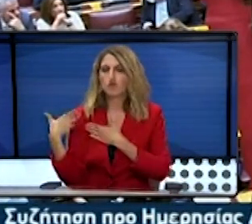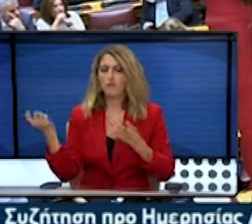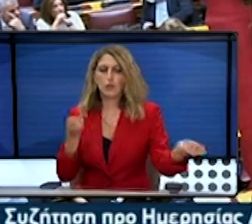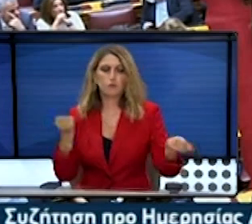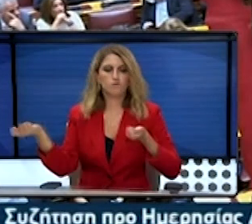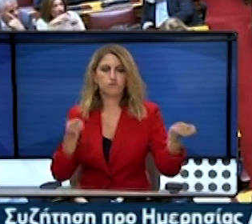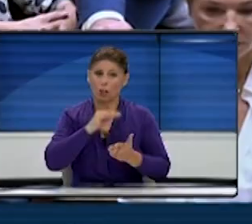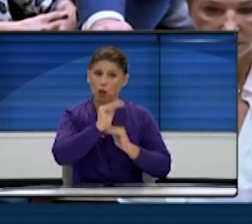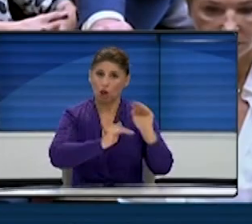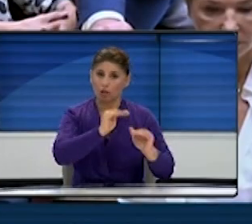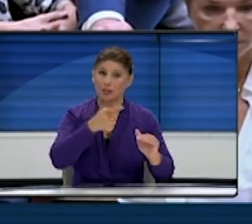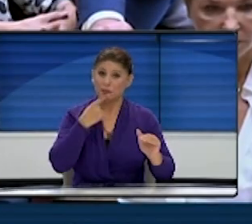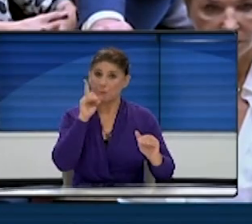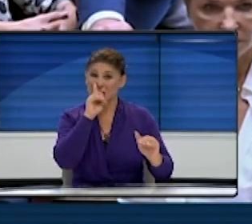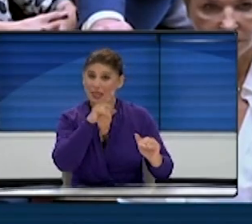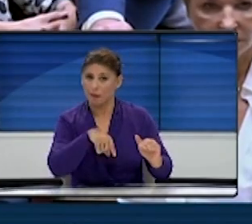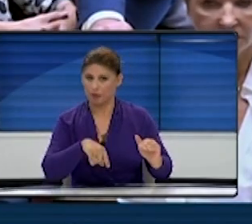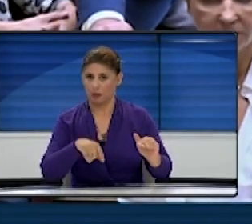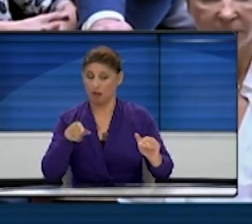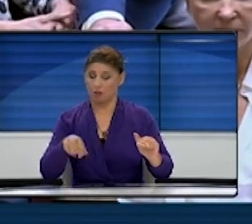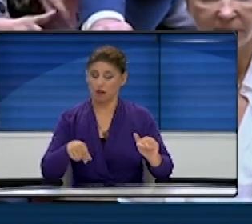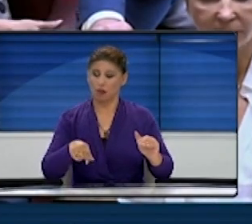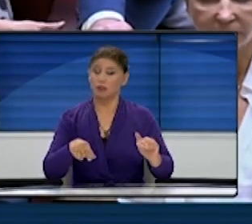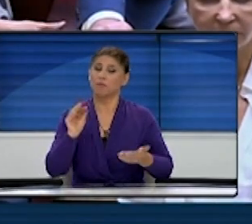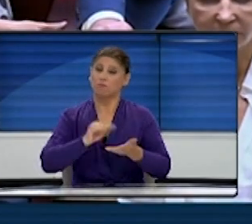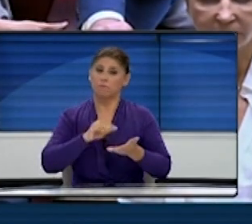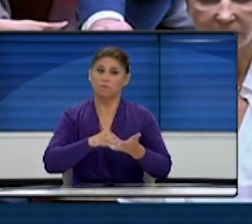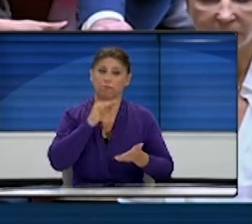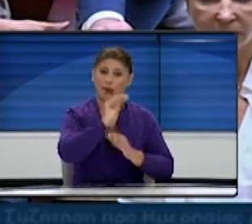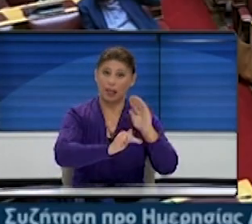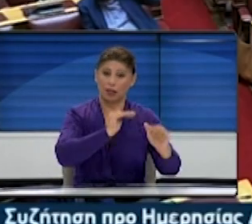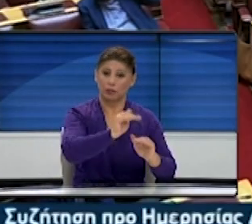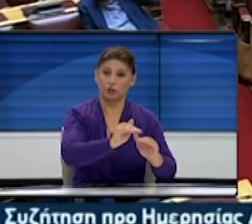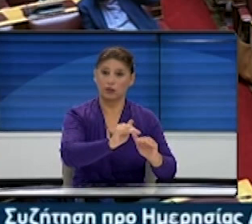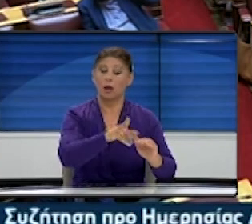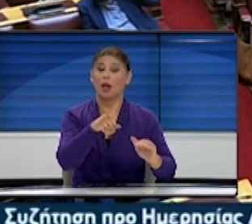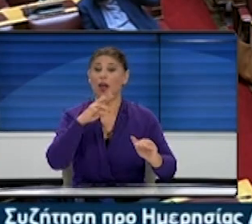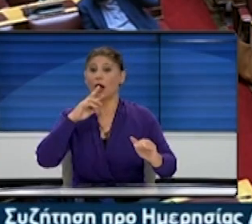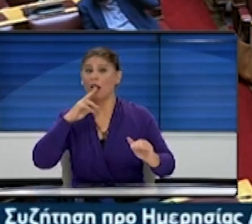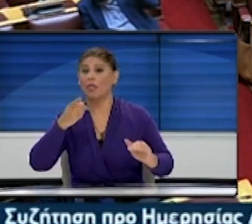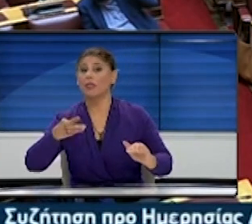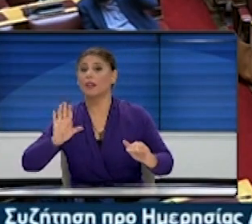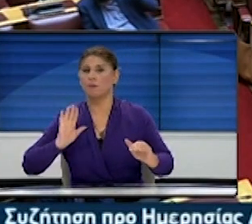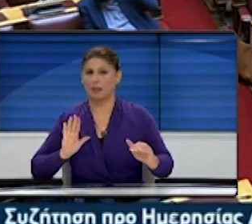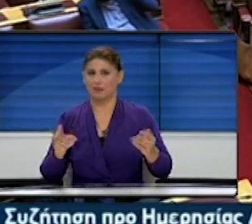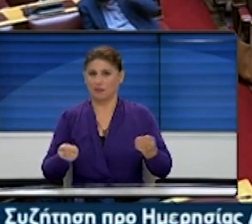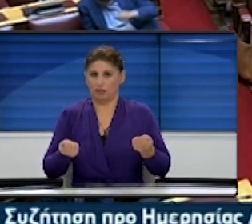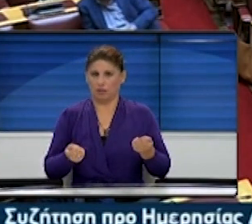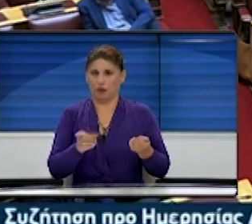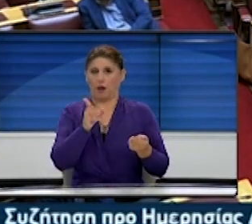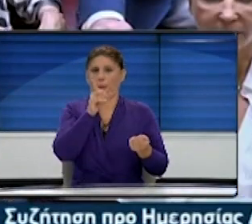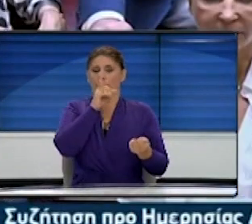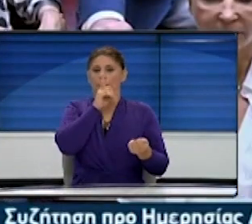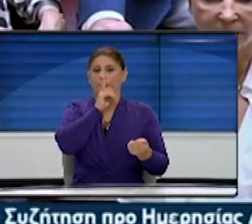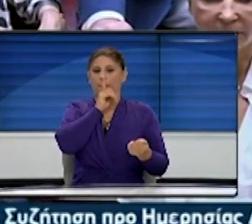δεν θα χαρακτηρίσω όλες. Μιλάω για σχέσεις με απευθείας αναθέσεις με την κυβέρνηση και όλα αυτά. Θα πω μόνο ότι ακόμα και